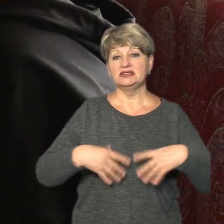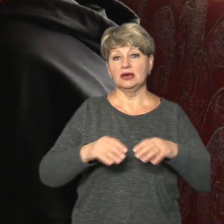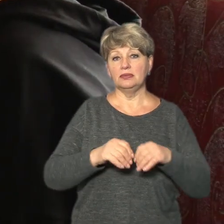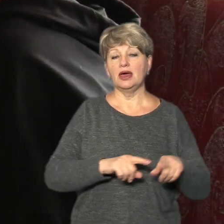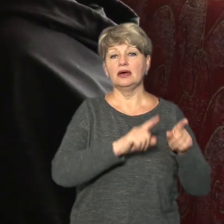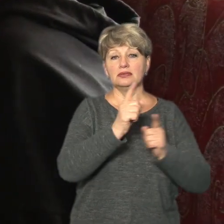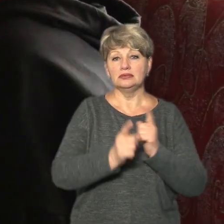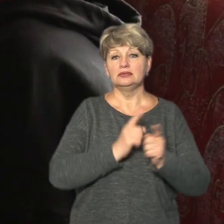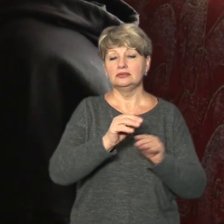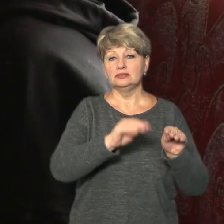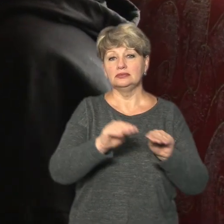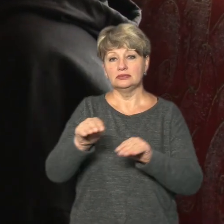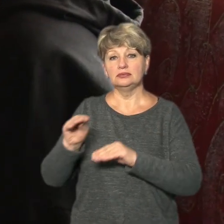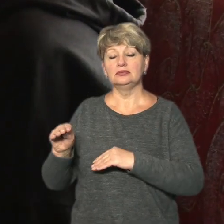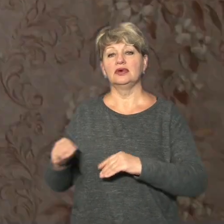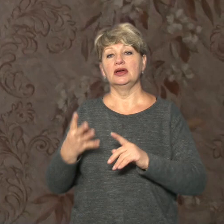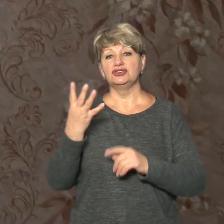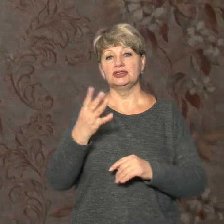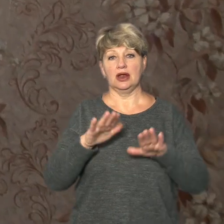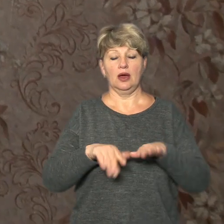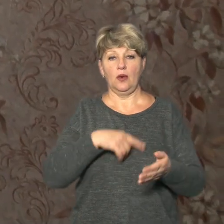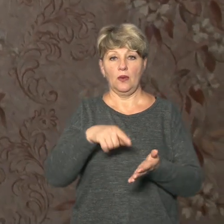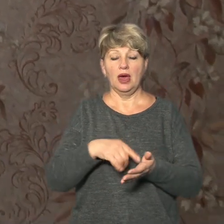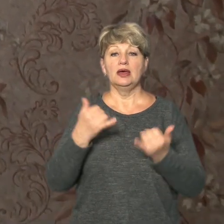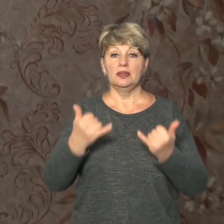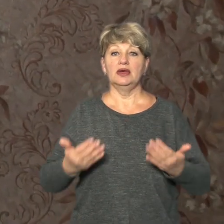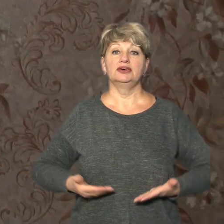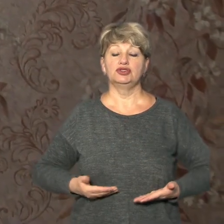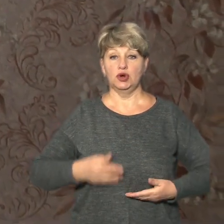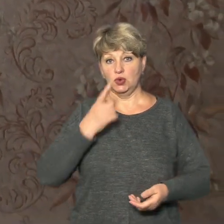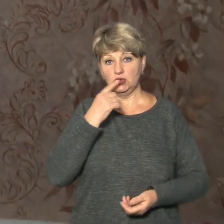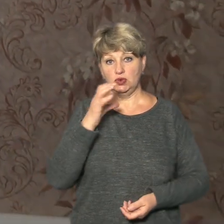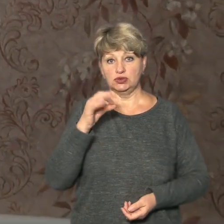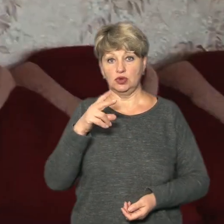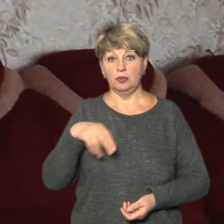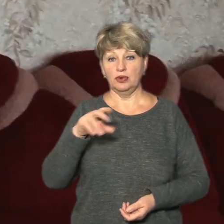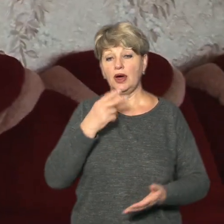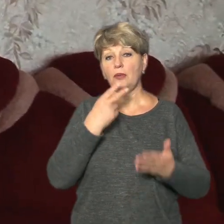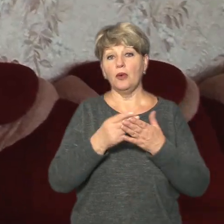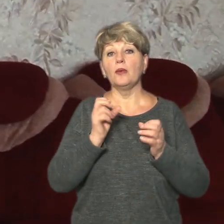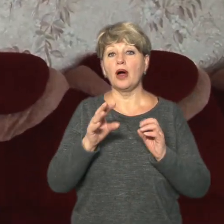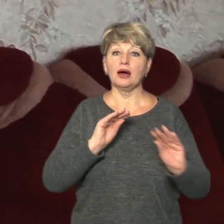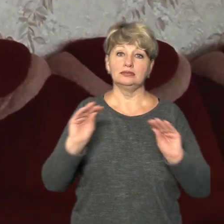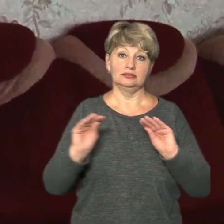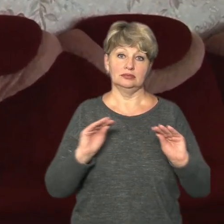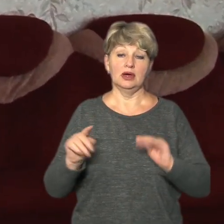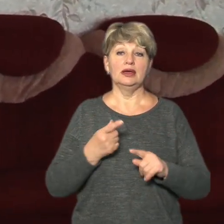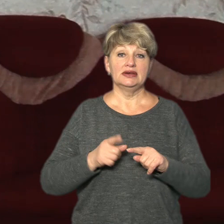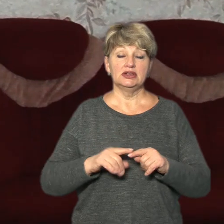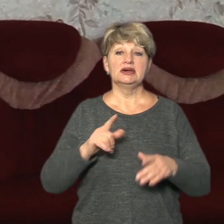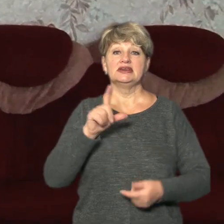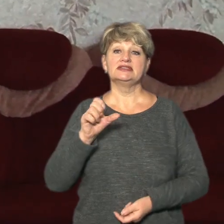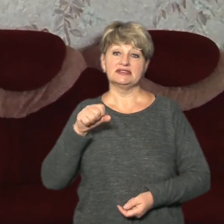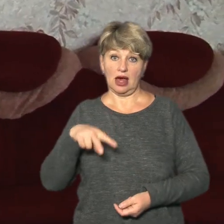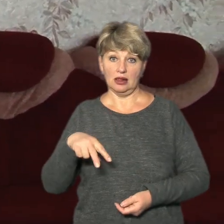місця проживання нині оселилася у Червоній Слободі говорить жінка і показує як облаштувалися це в нас зал тут